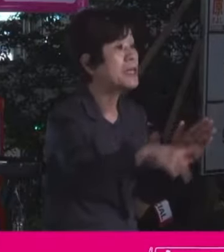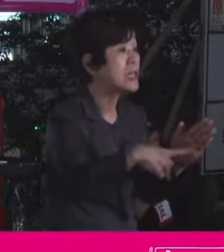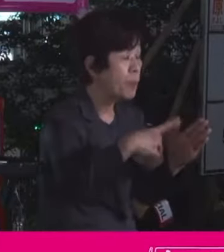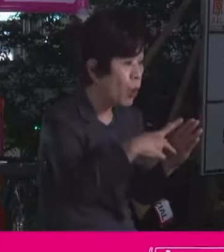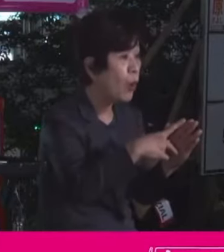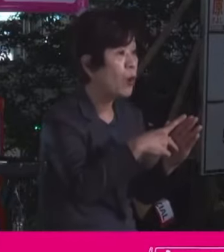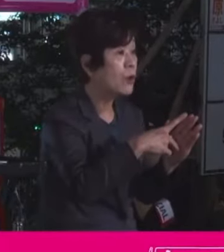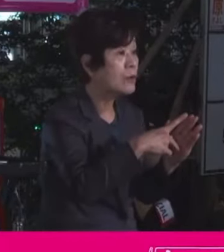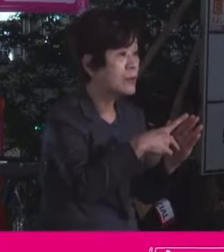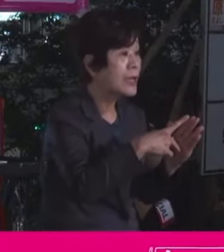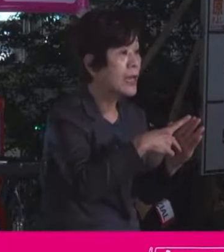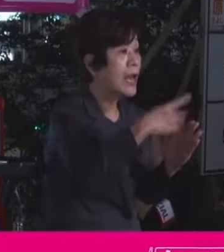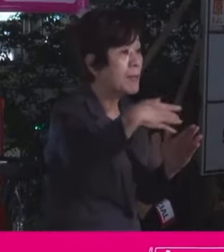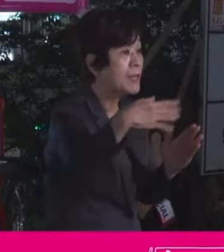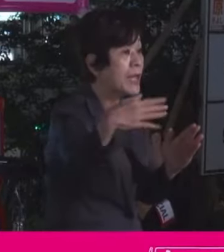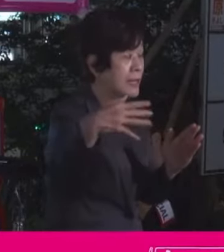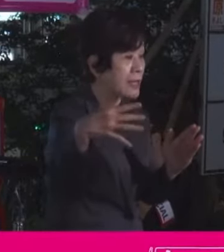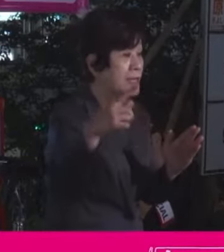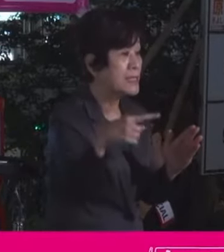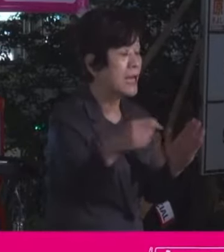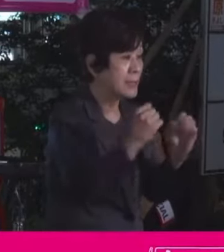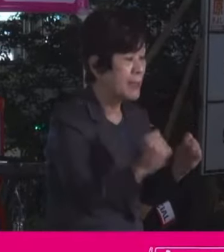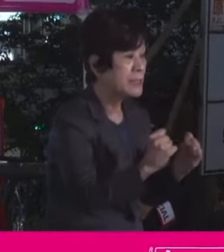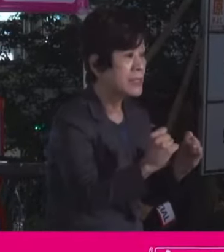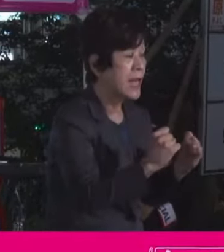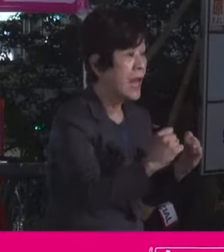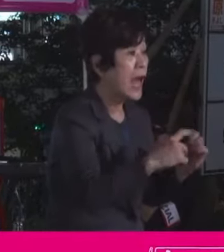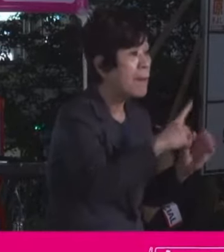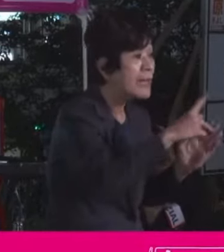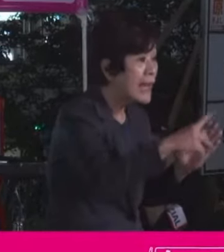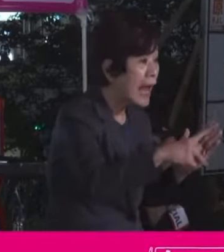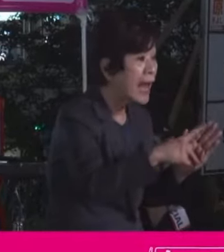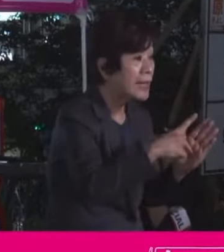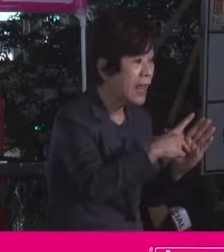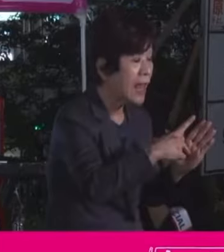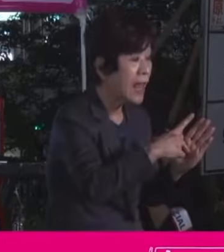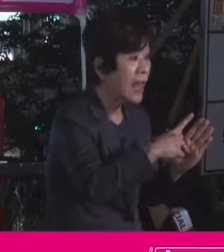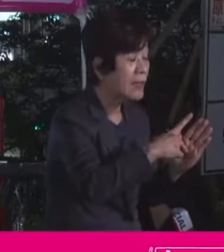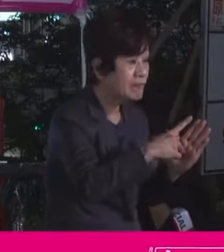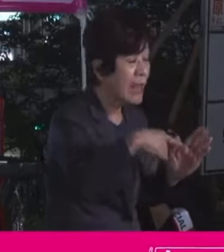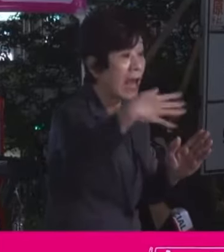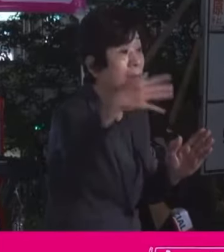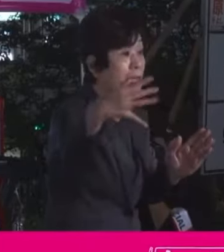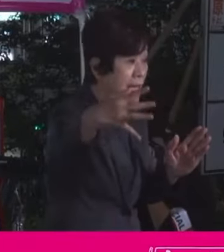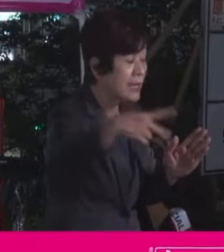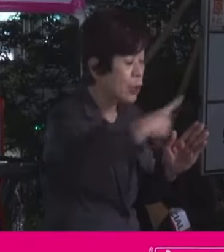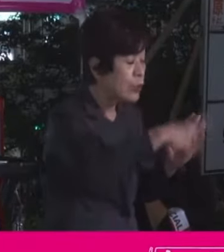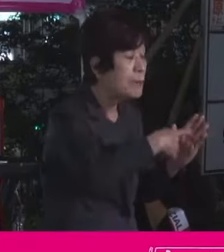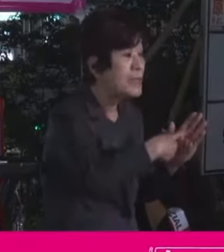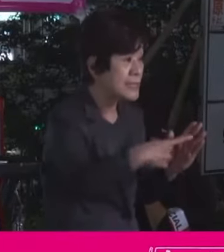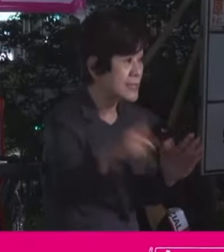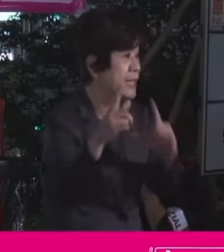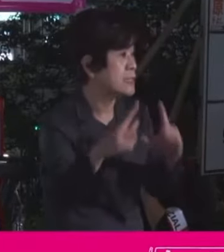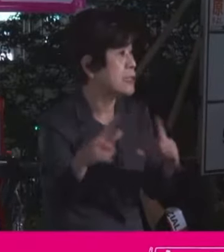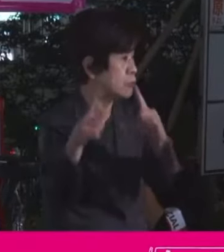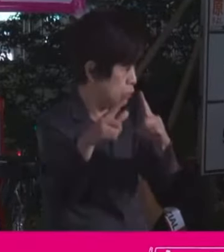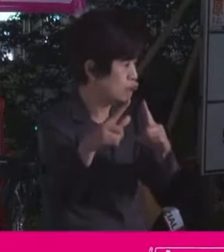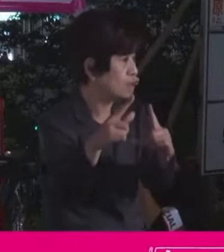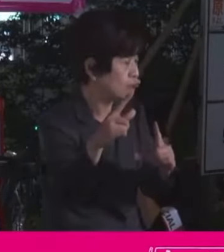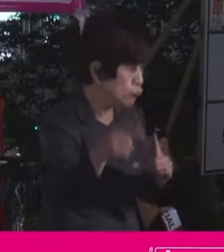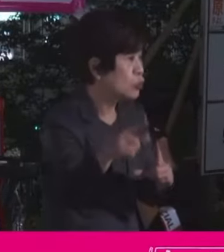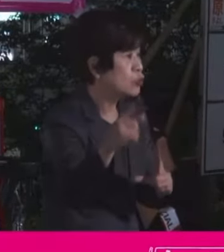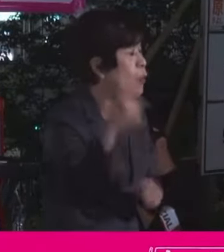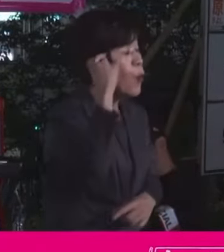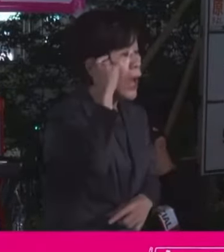リカ軍がいます。でもフィリピンがアメリカ本土に常駐するということも考えているんです。一